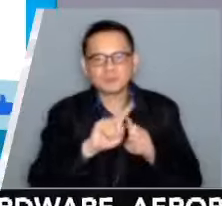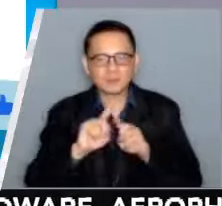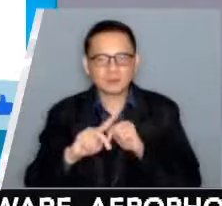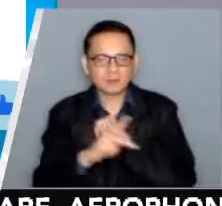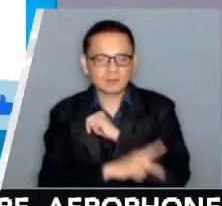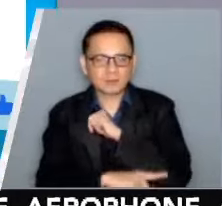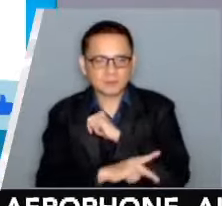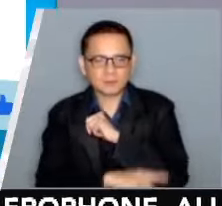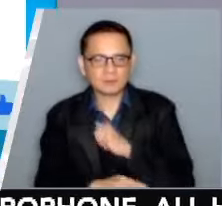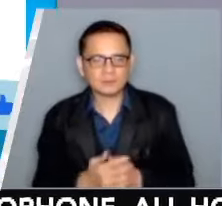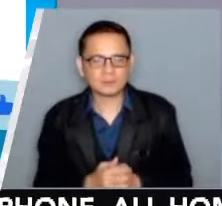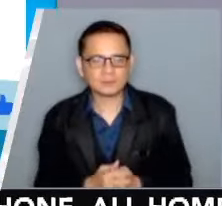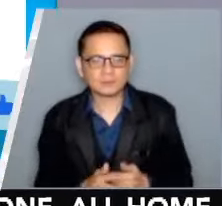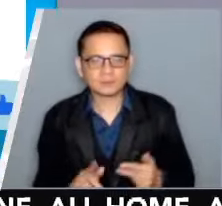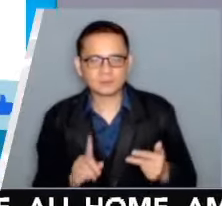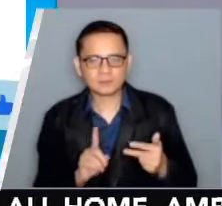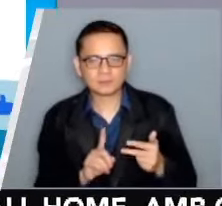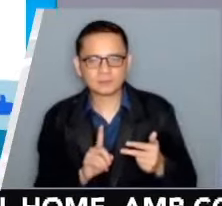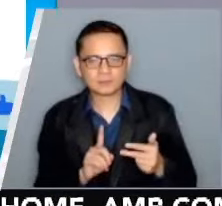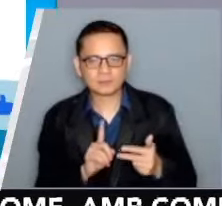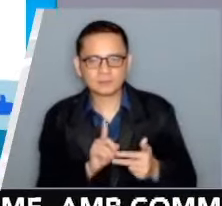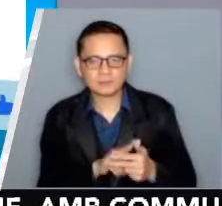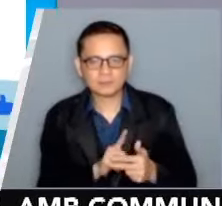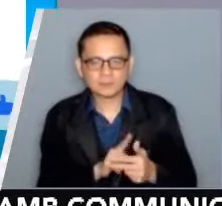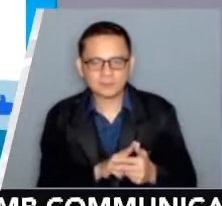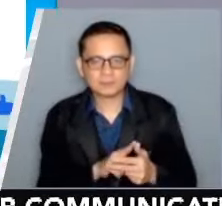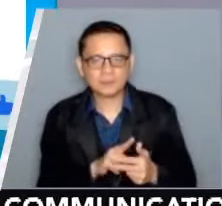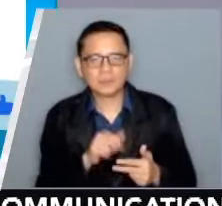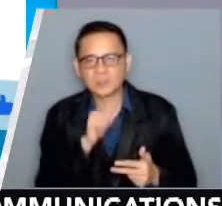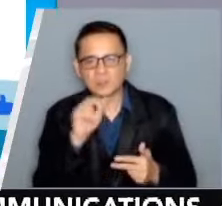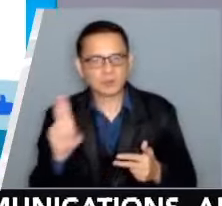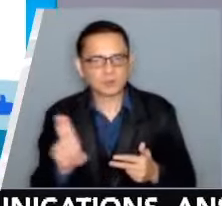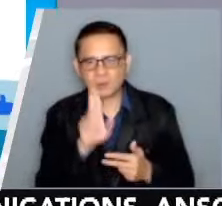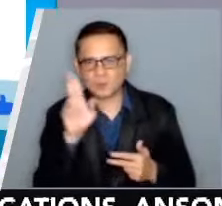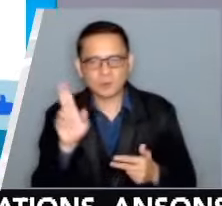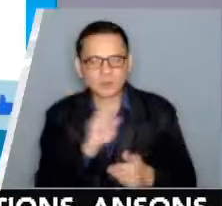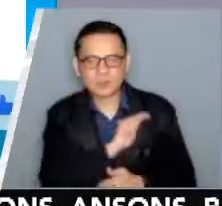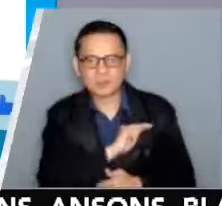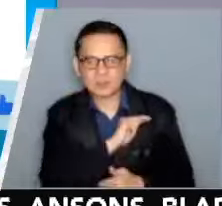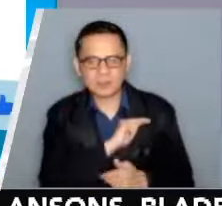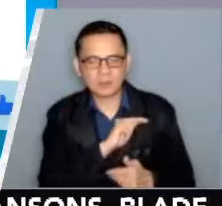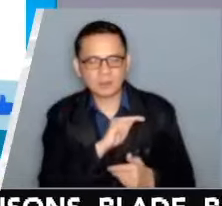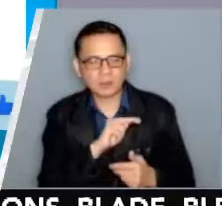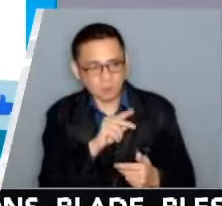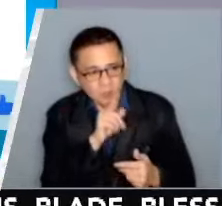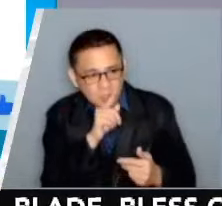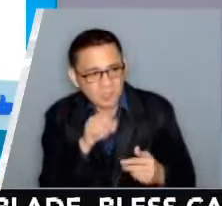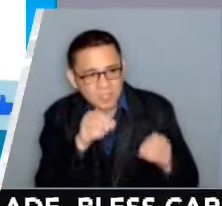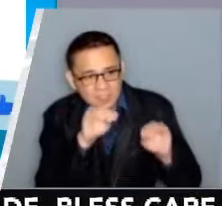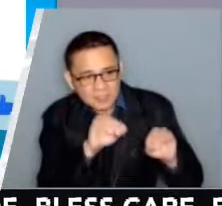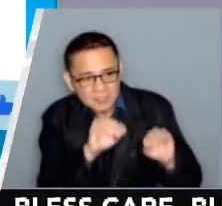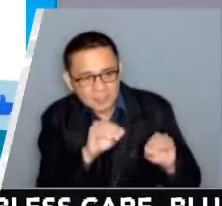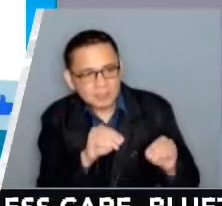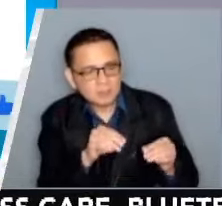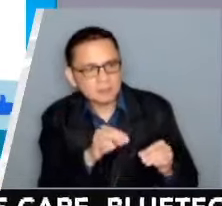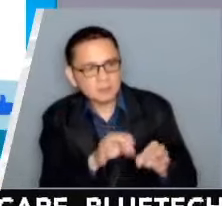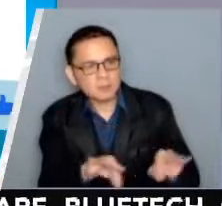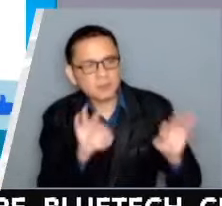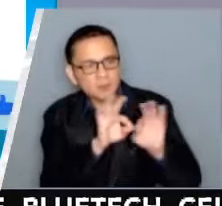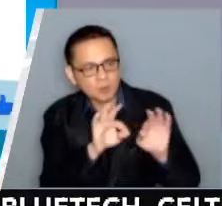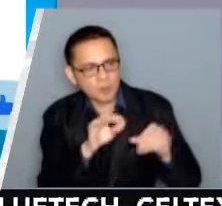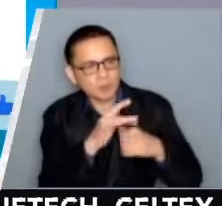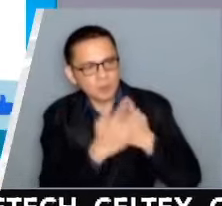Obital Obtial sa hindi na paggamit ng mother tongue sa pagtuturo para maaga na rin matuto ng ibang lingwahe ang mga